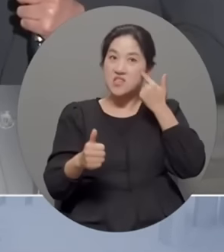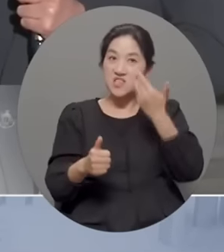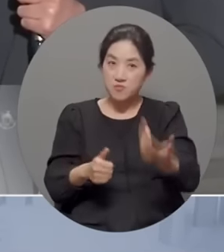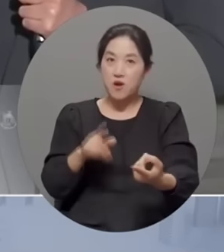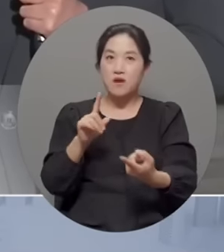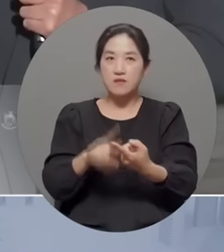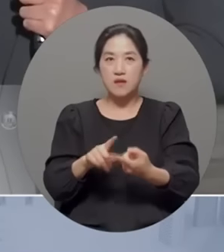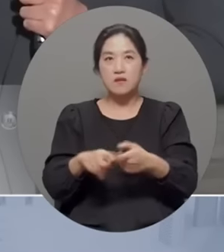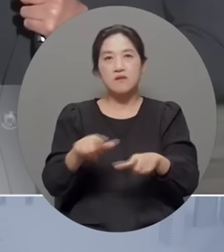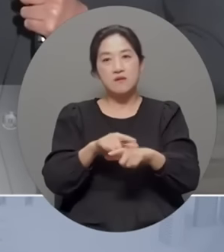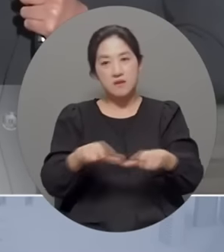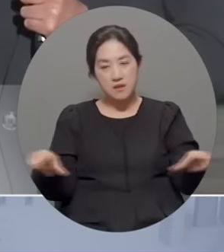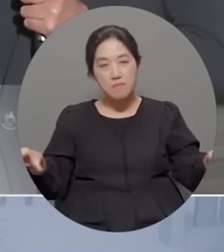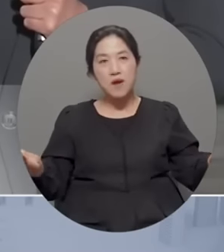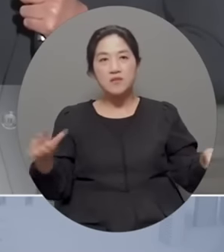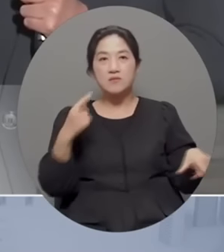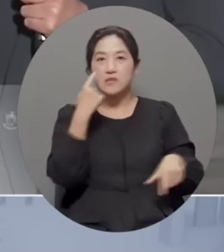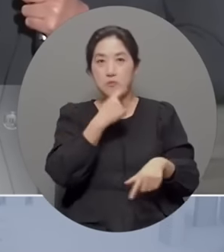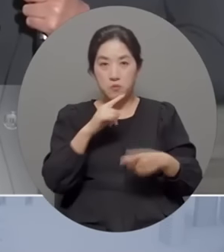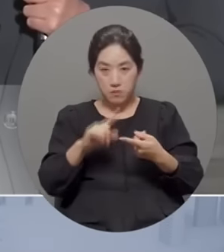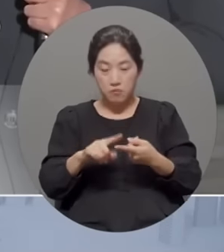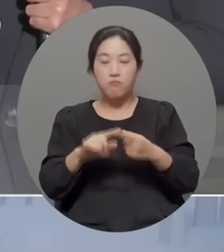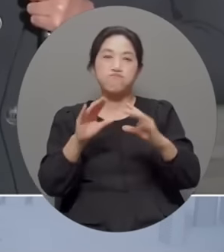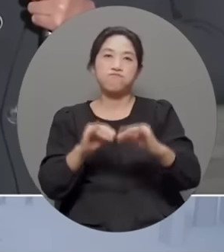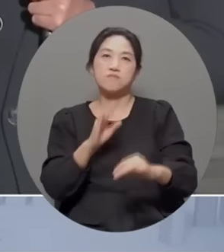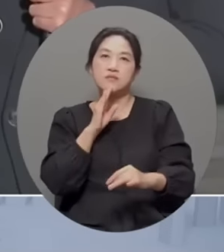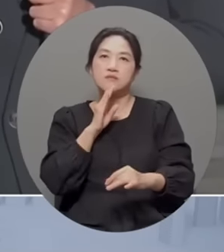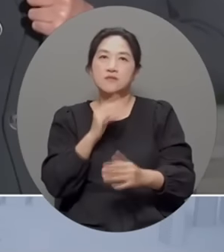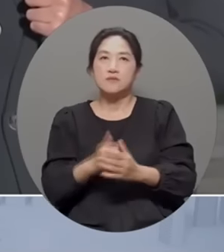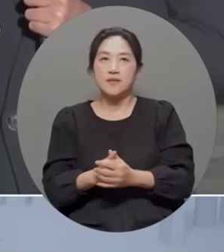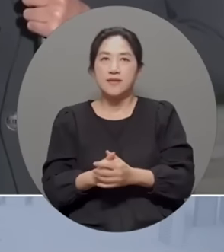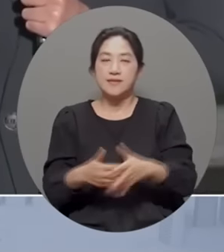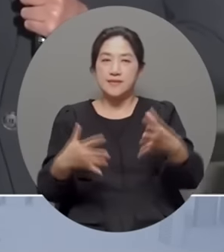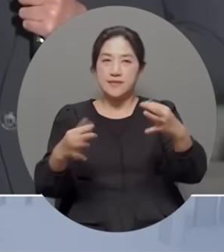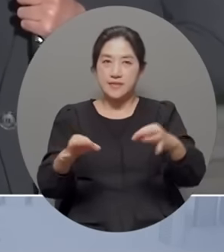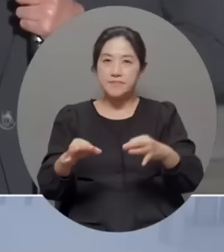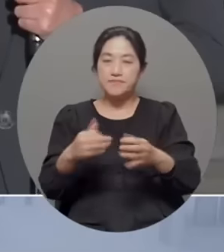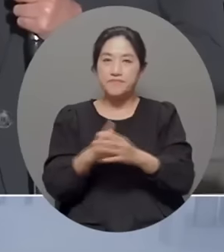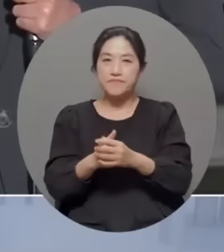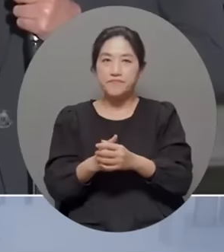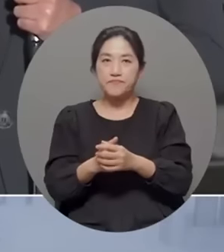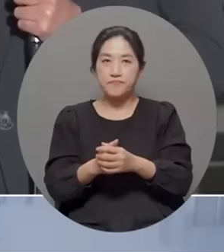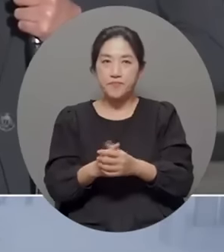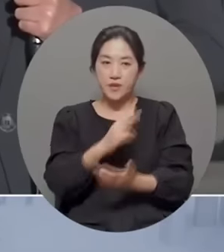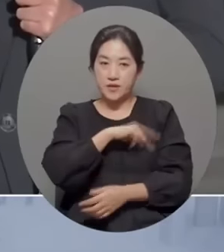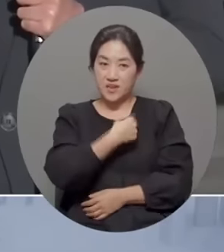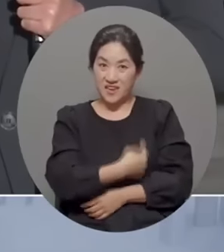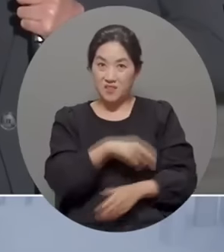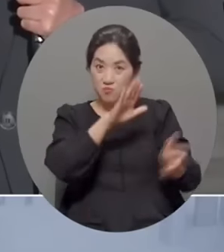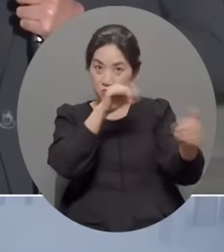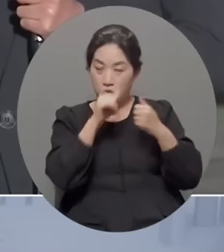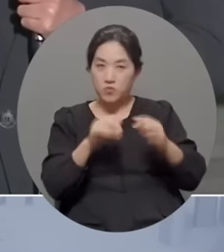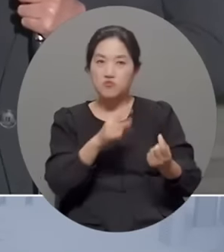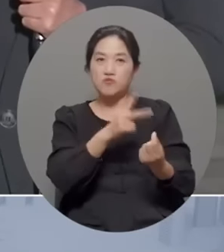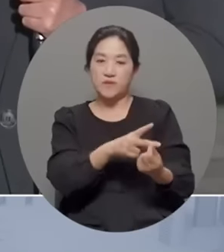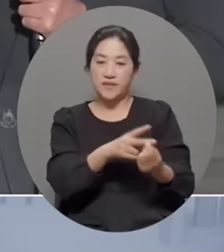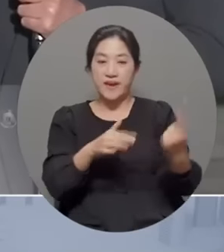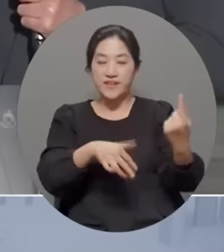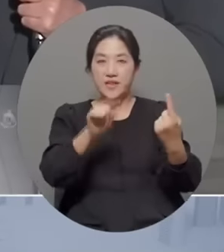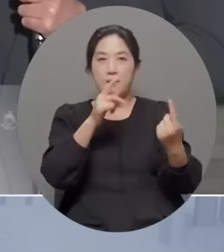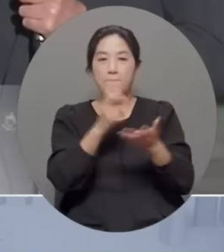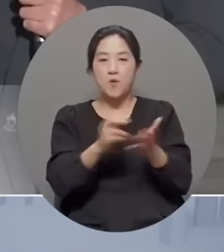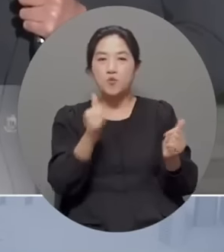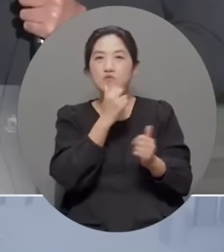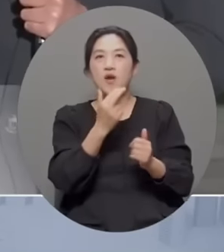질문에는 일반론으로는 동의한다고 말했습니다. 김사령관 소환 조사는 오늘이 두 번째인데요. 1차 때는 변호사